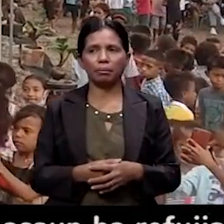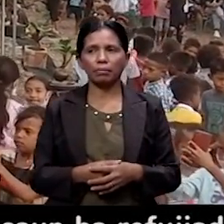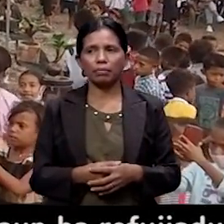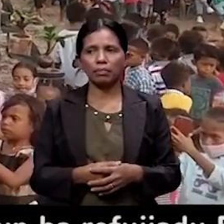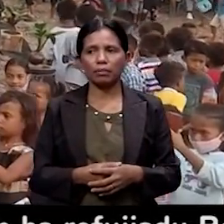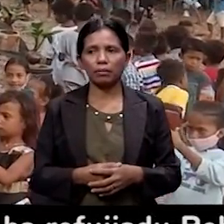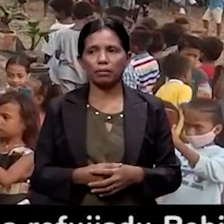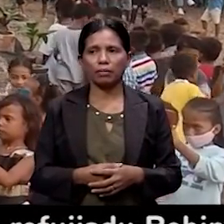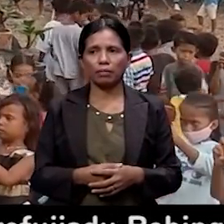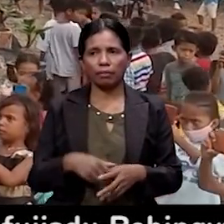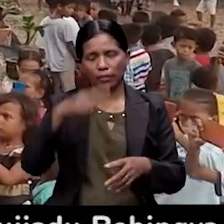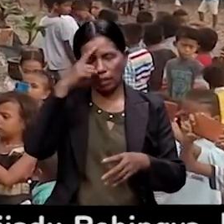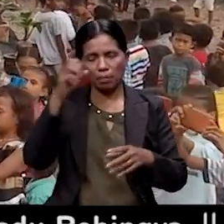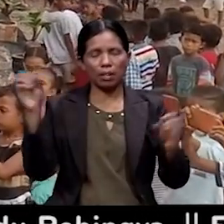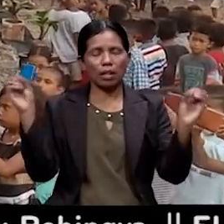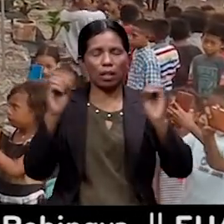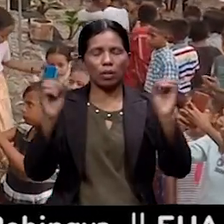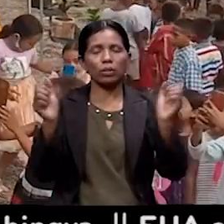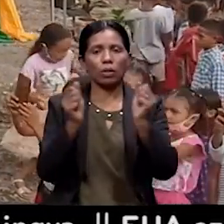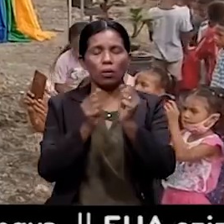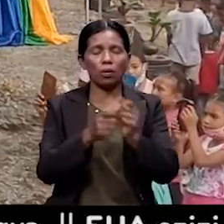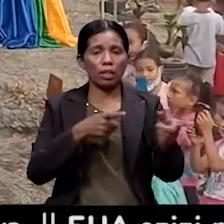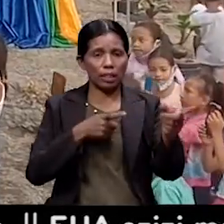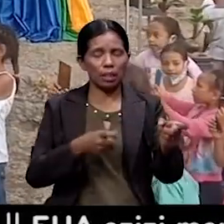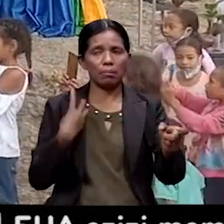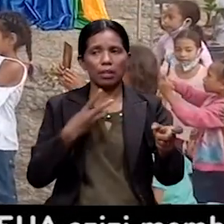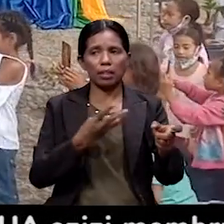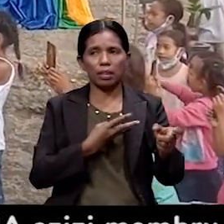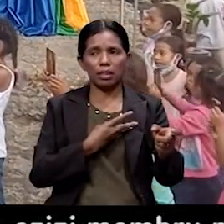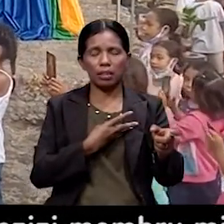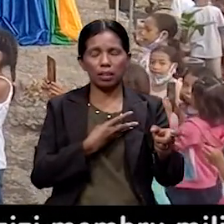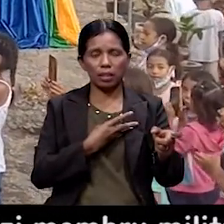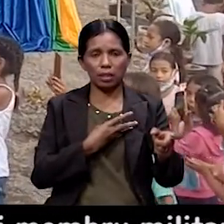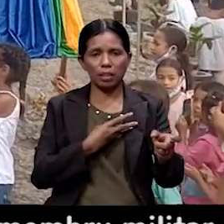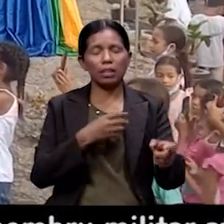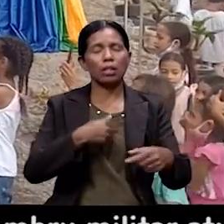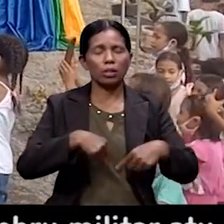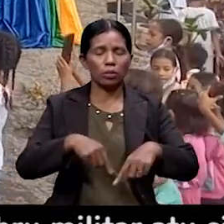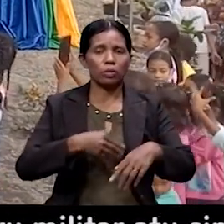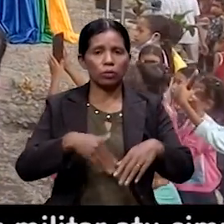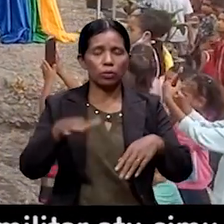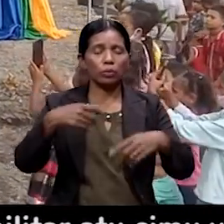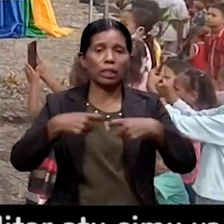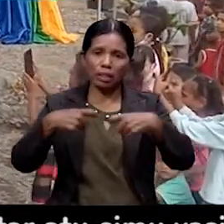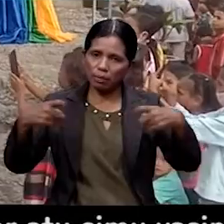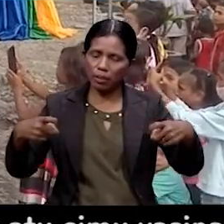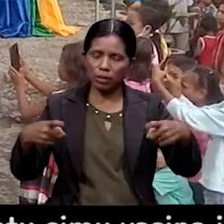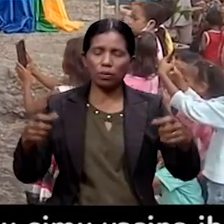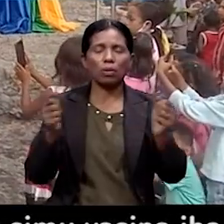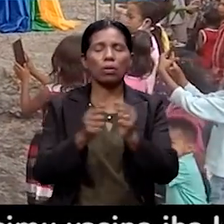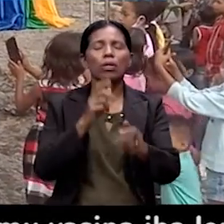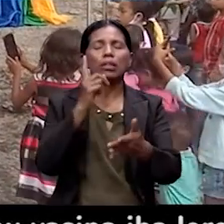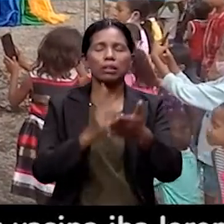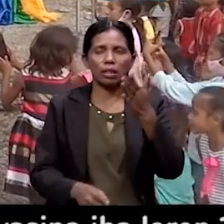Tamba la oso kilet magita dun inimigo. Ita la bele. Povo, dun inimigo ho seida.